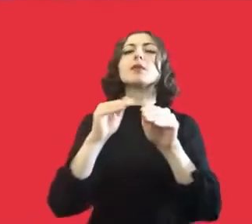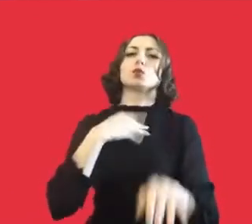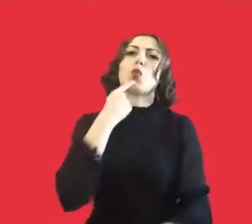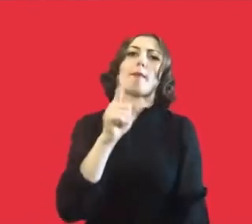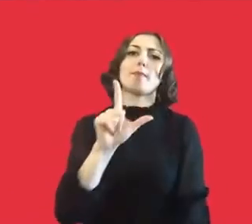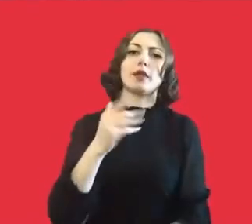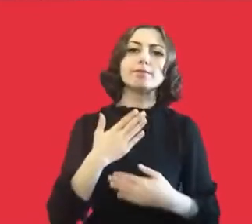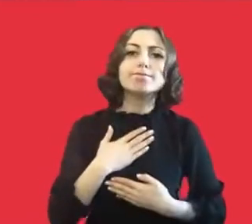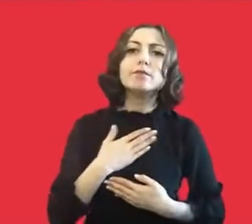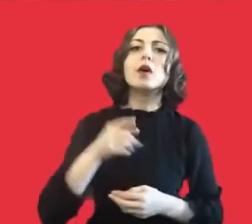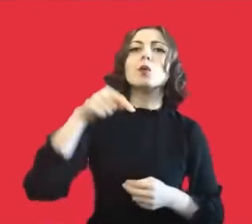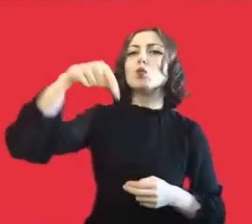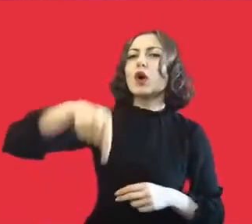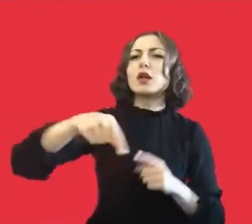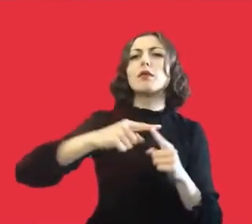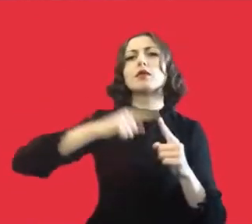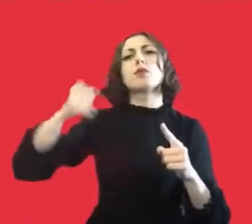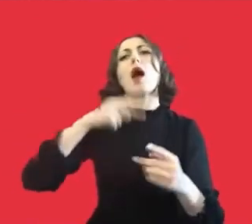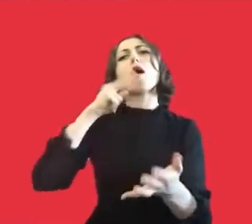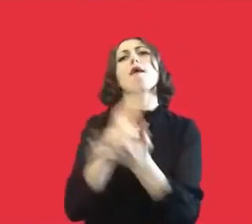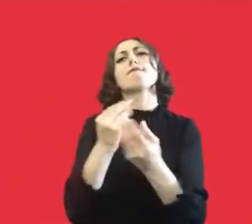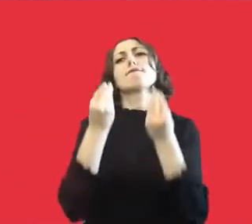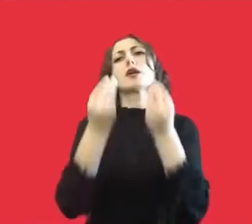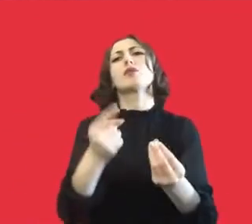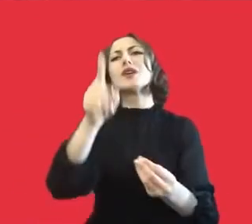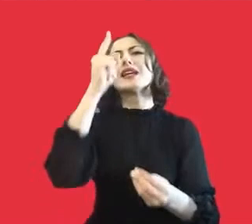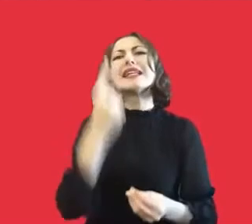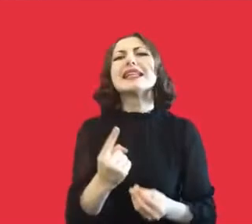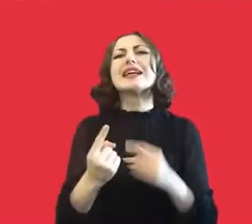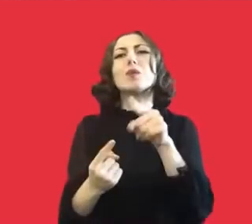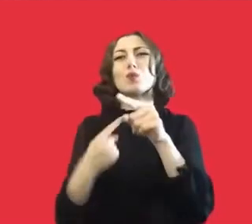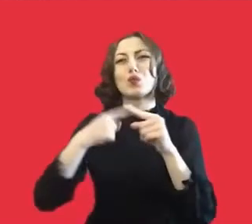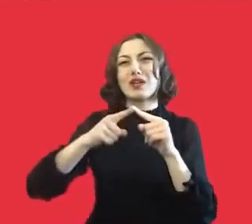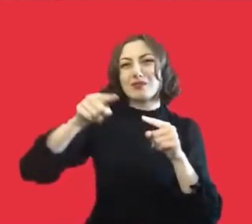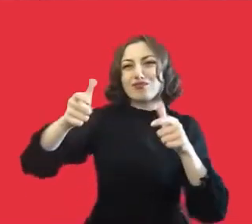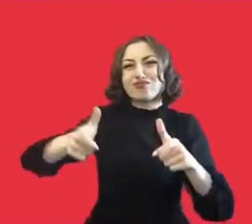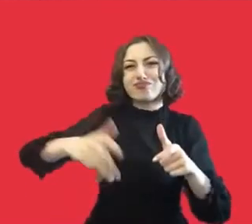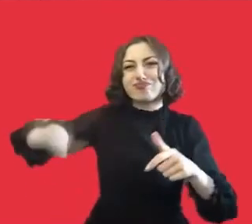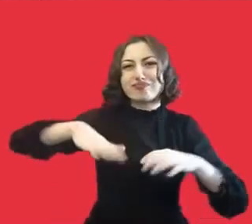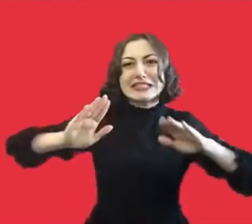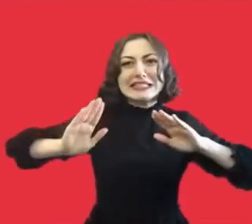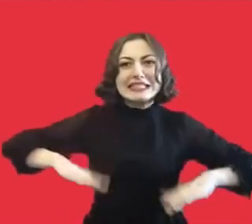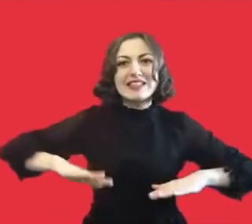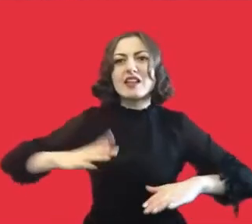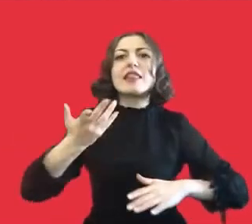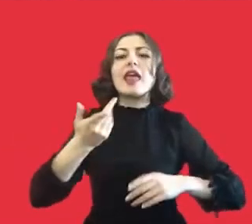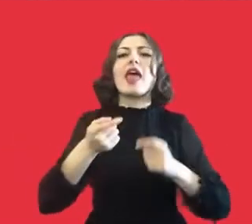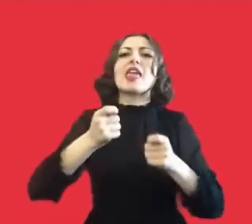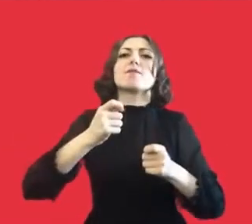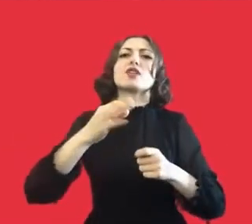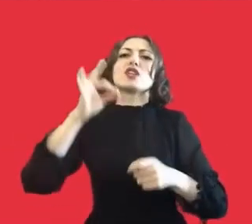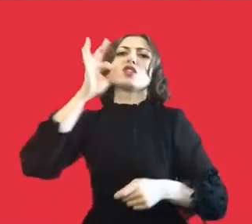gün şuna karar verdik biz yeryüzü doktorları olarak. Burada hekim ihtiyacı var. Ve